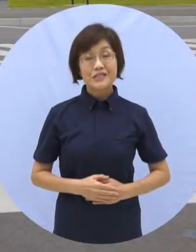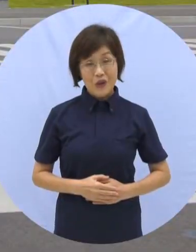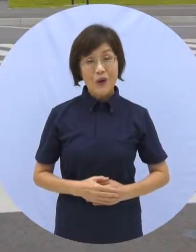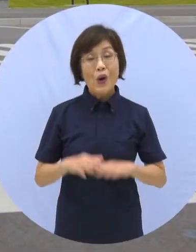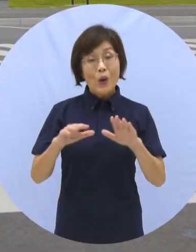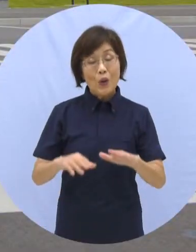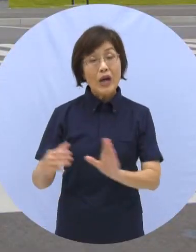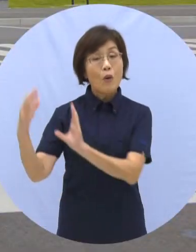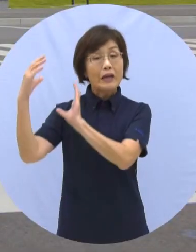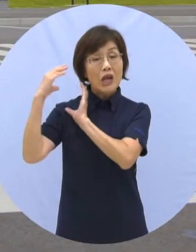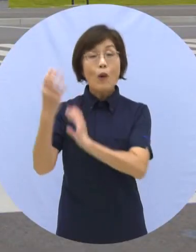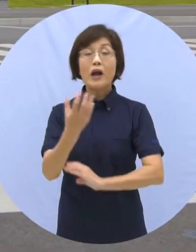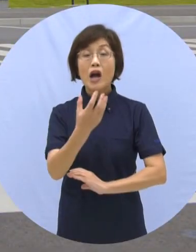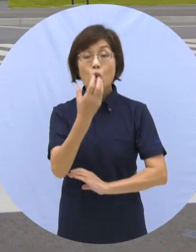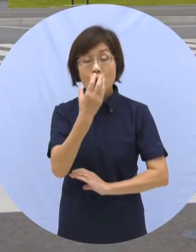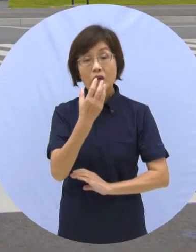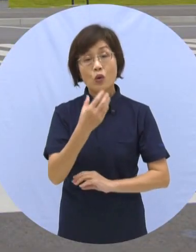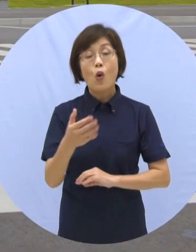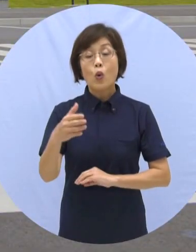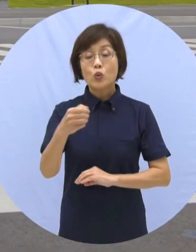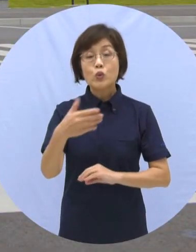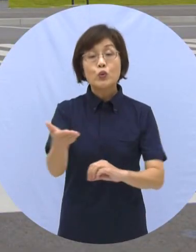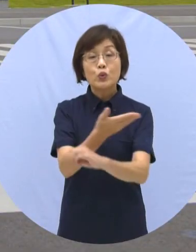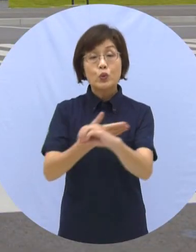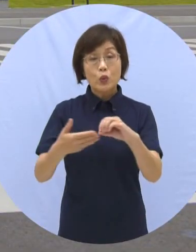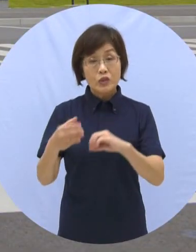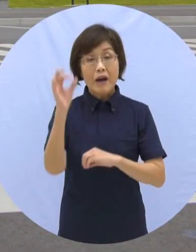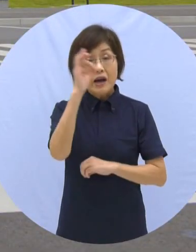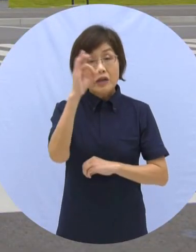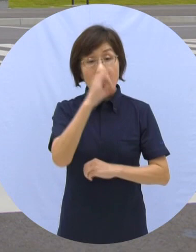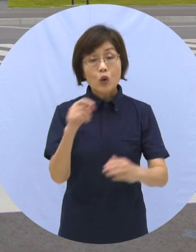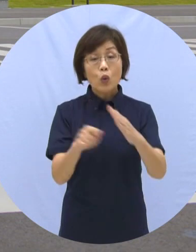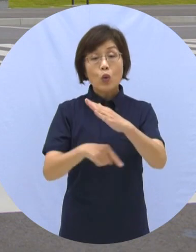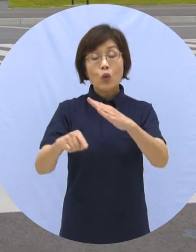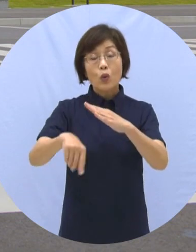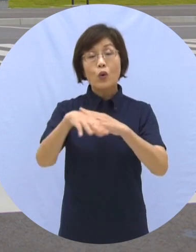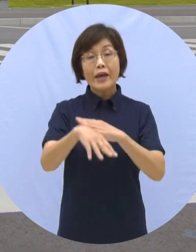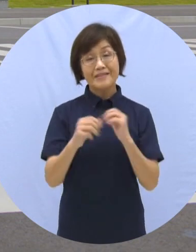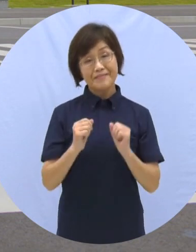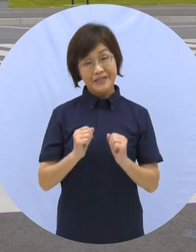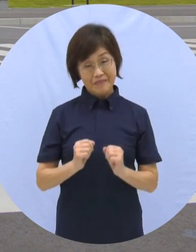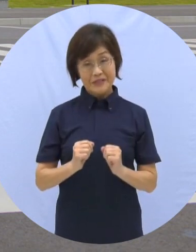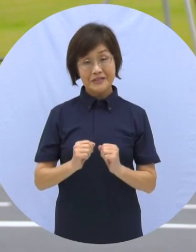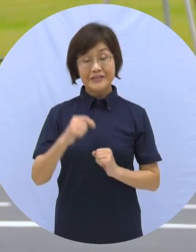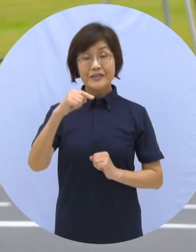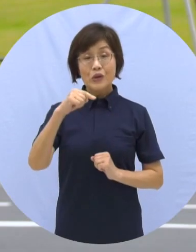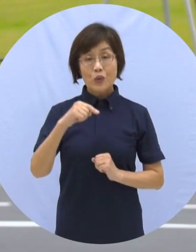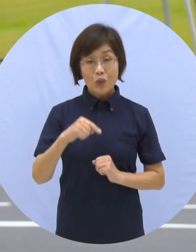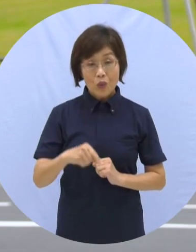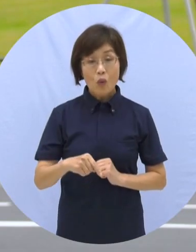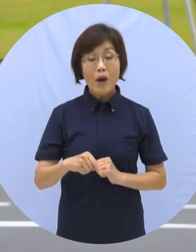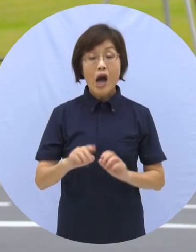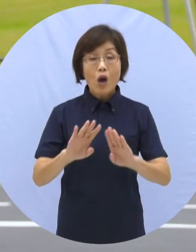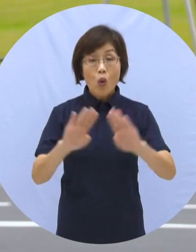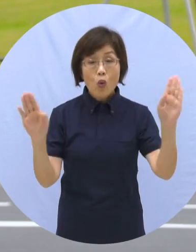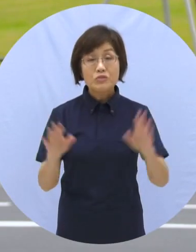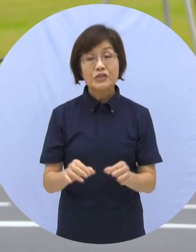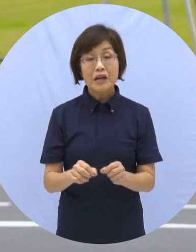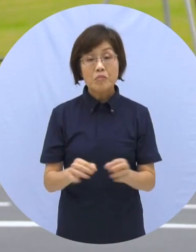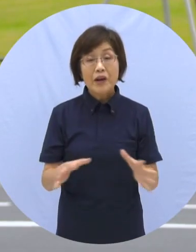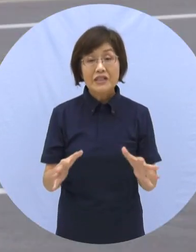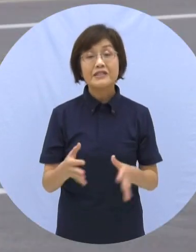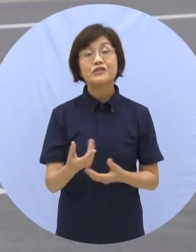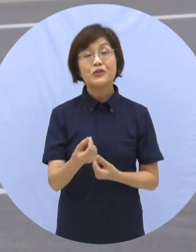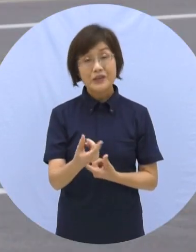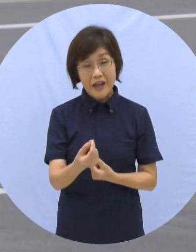さて市長、今回は俵ヶ浦半島の九十九島観光公園にやってきました。ここは最近オープンしたんですよ